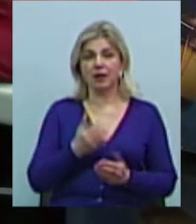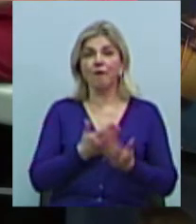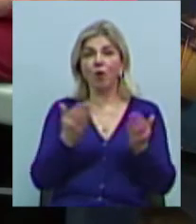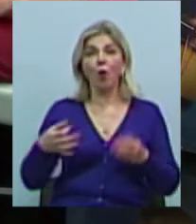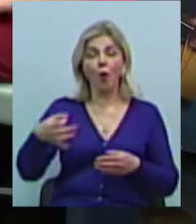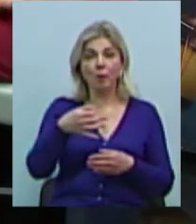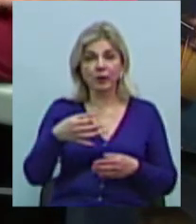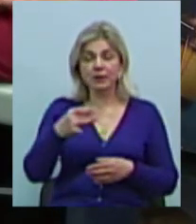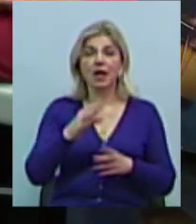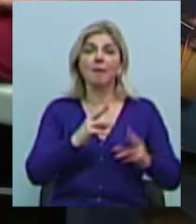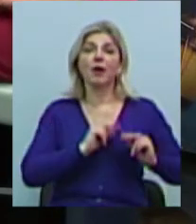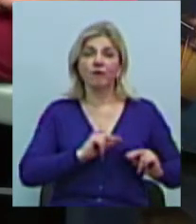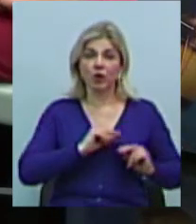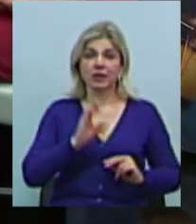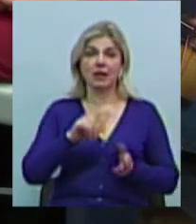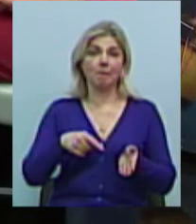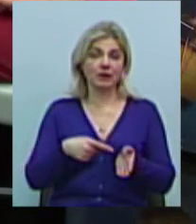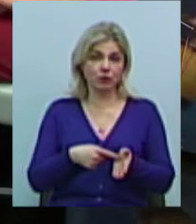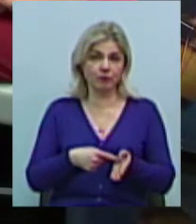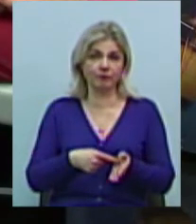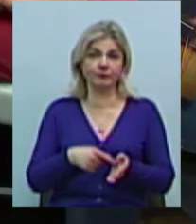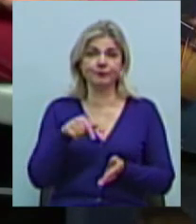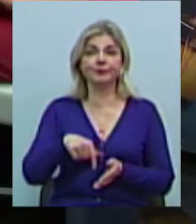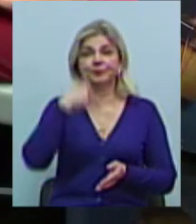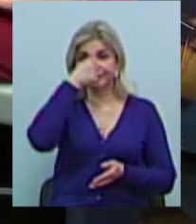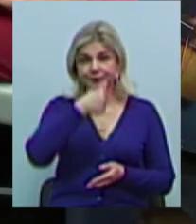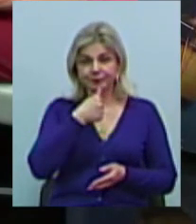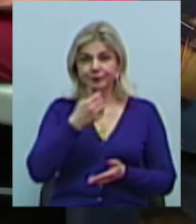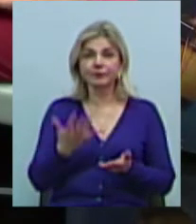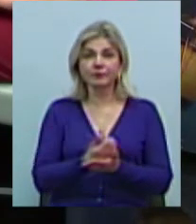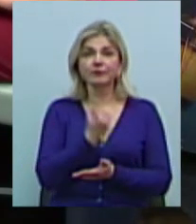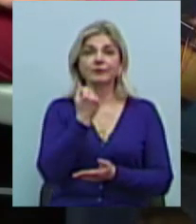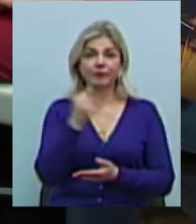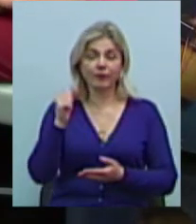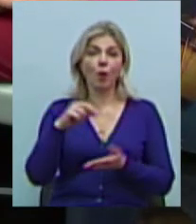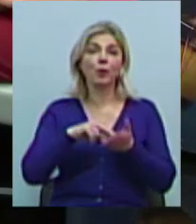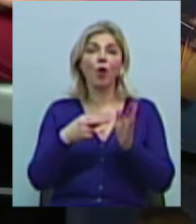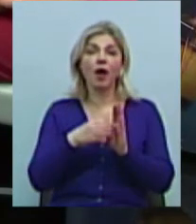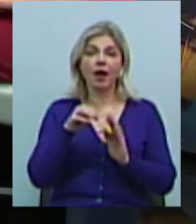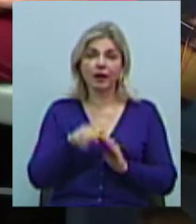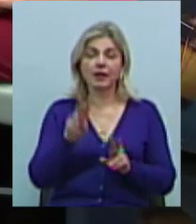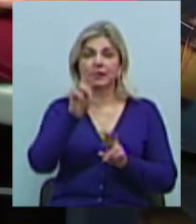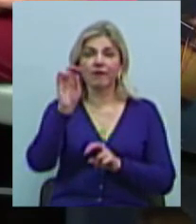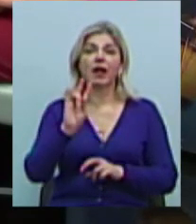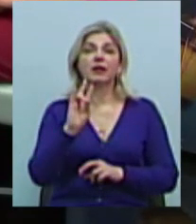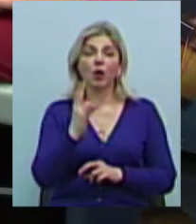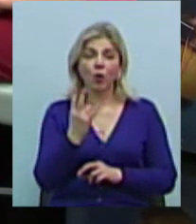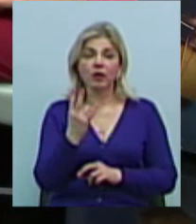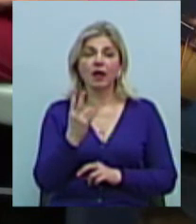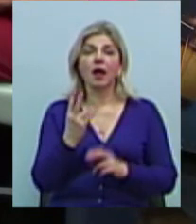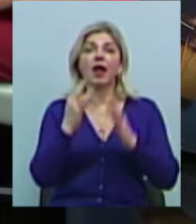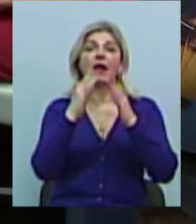але і співпрацюємо тісно з містом. І в цьому році ми виграли проєкт, який називався «Миколаївська вишита